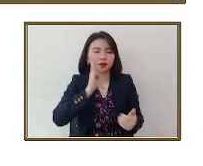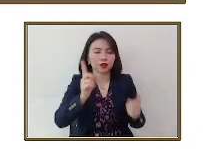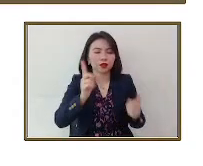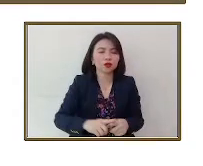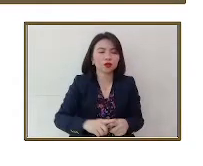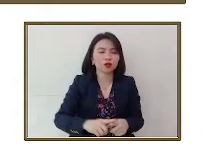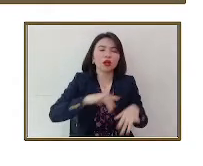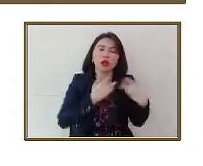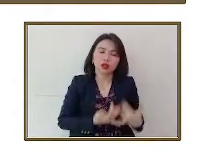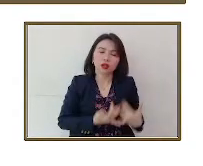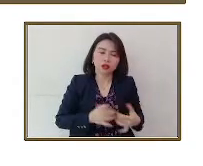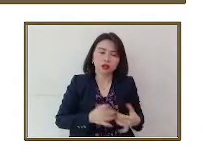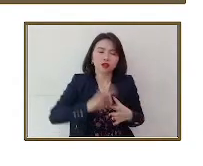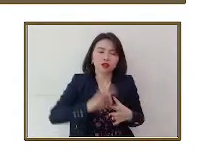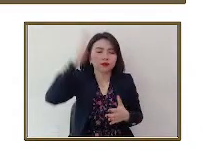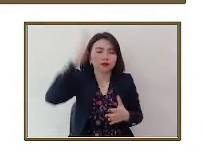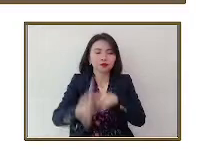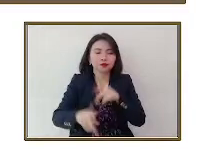people, please.